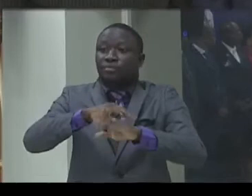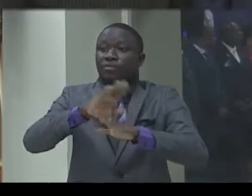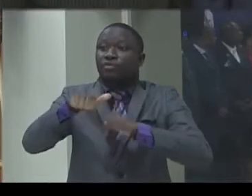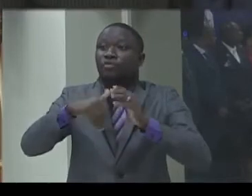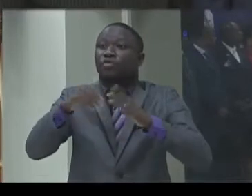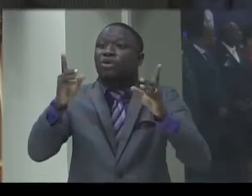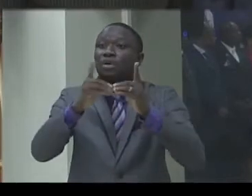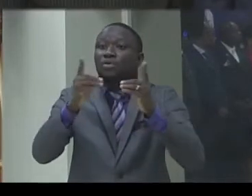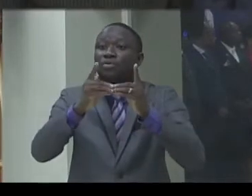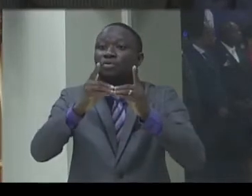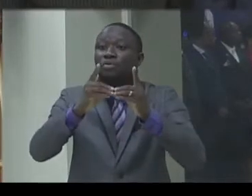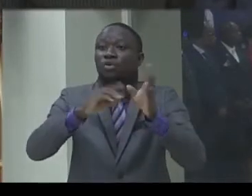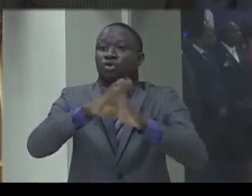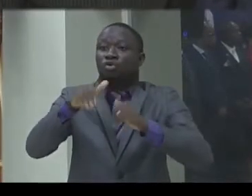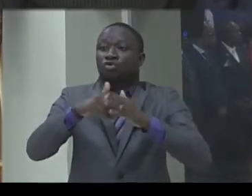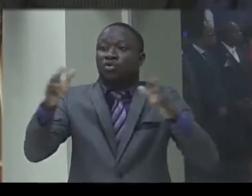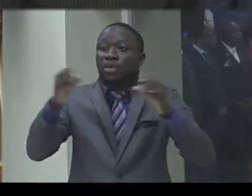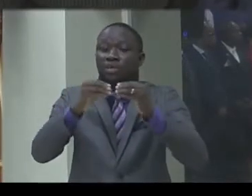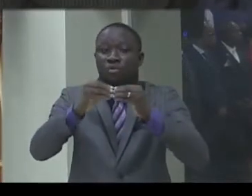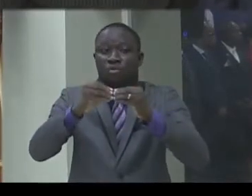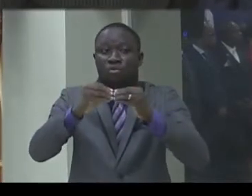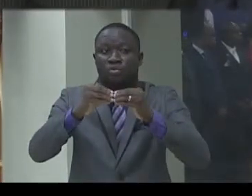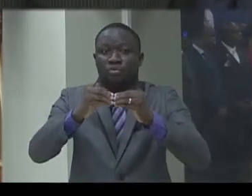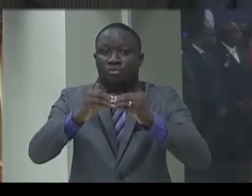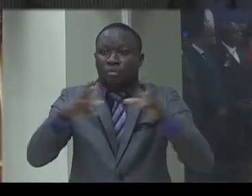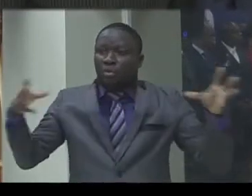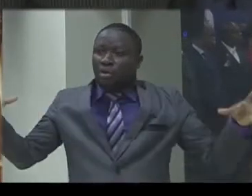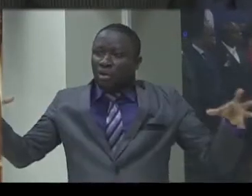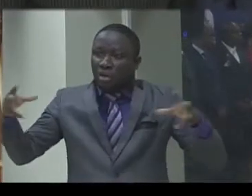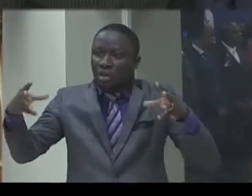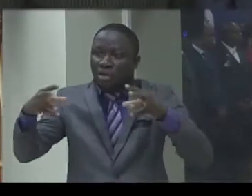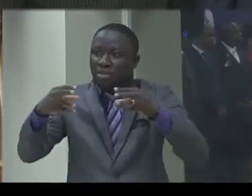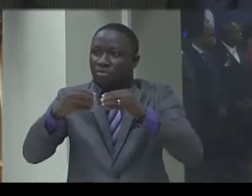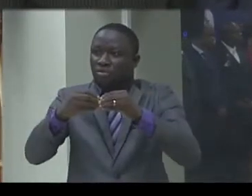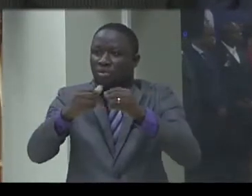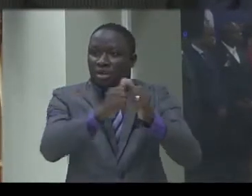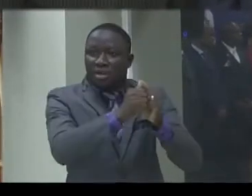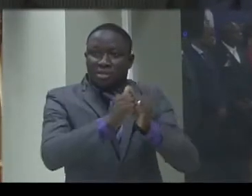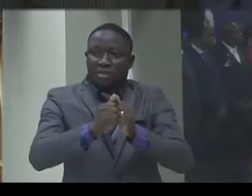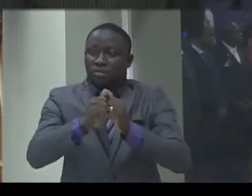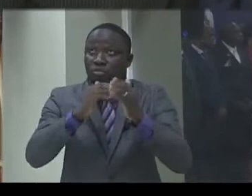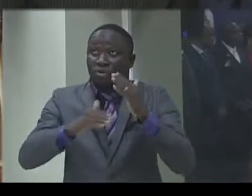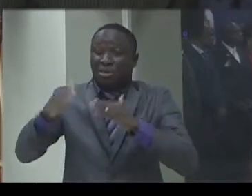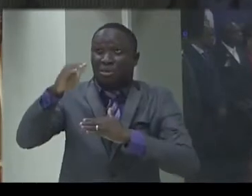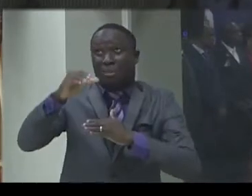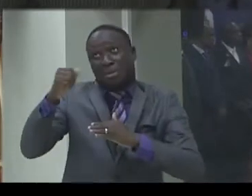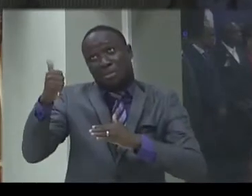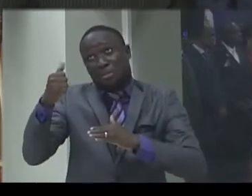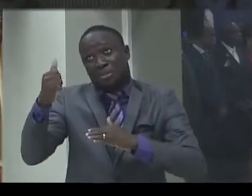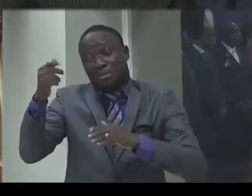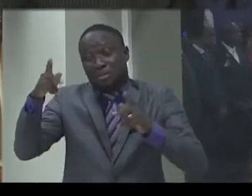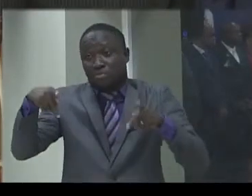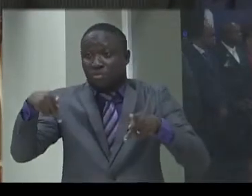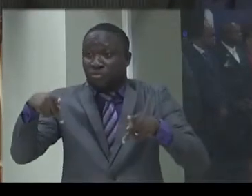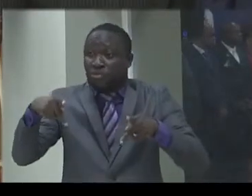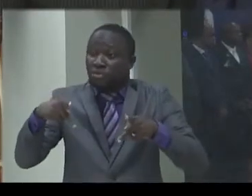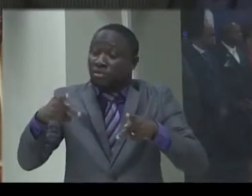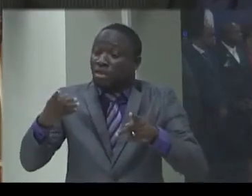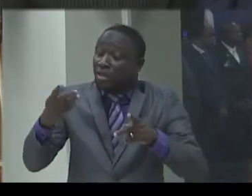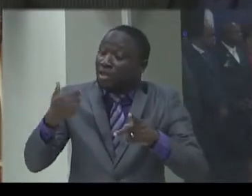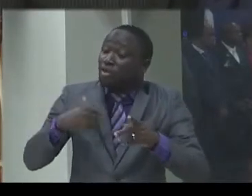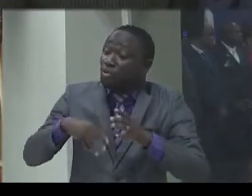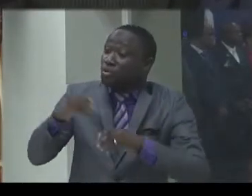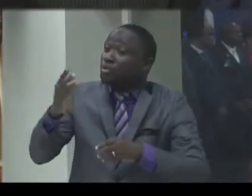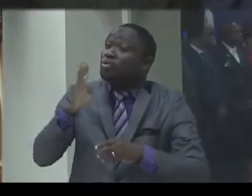renkont, tout reynion, rassembleman ki depase 10 moun. D'ayèr, nou sot